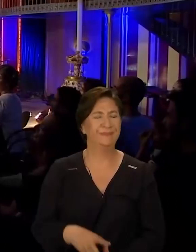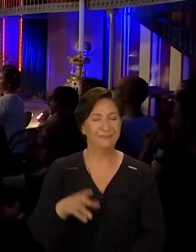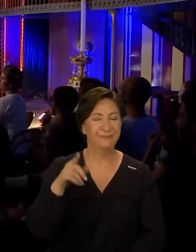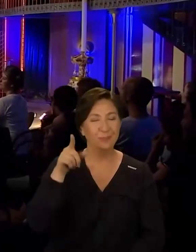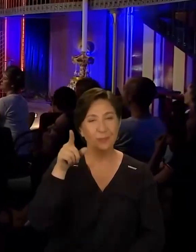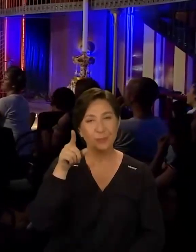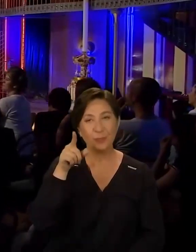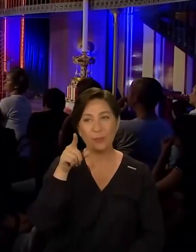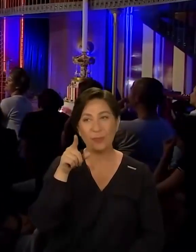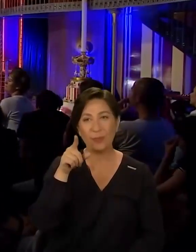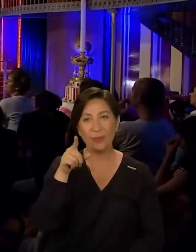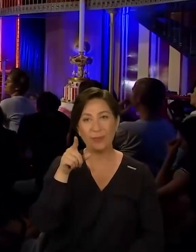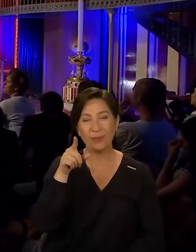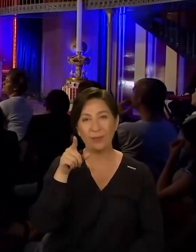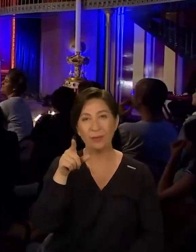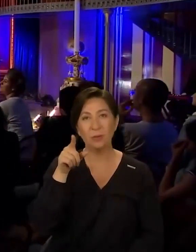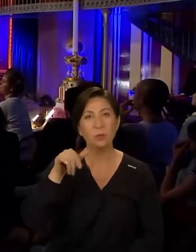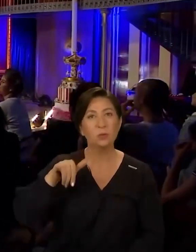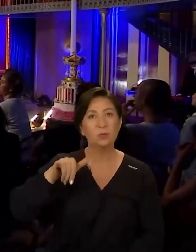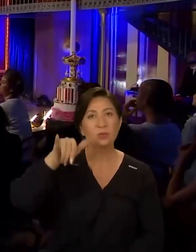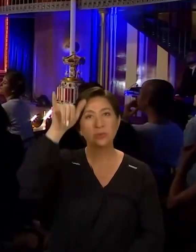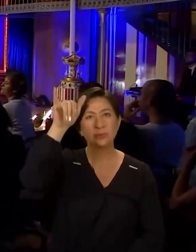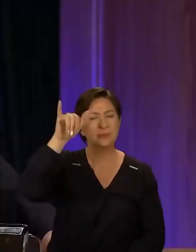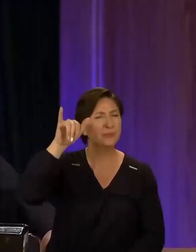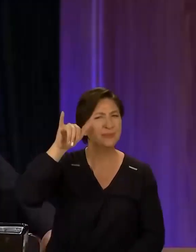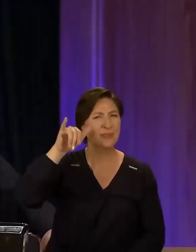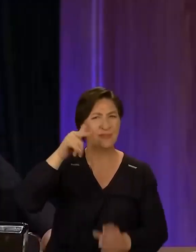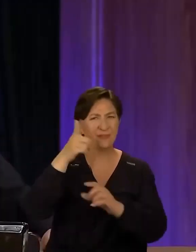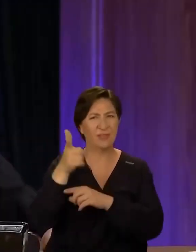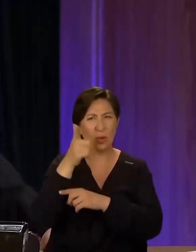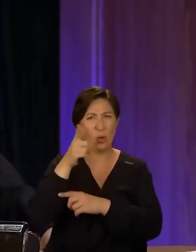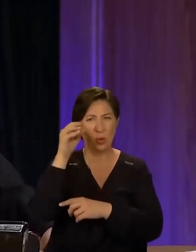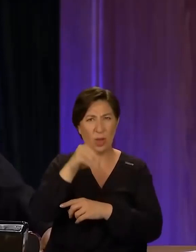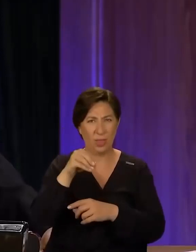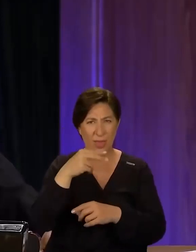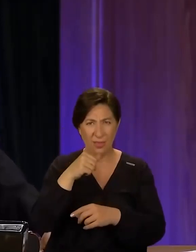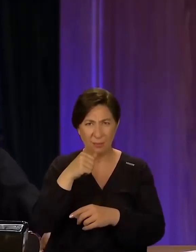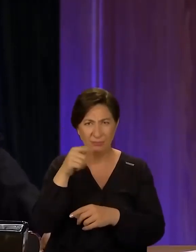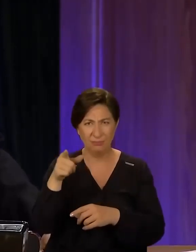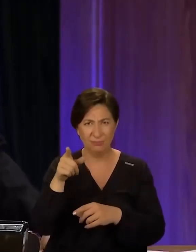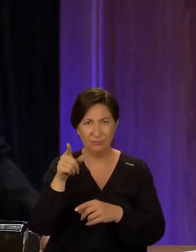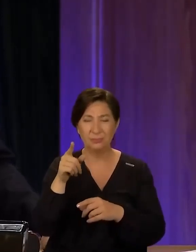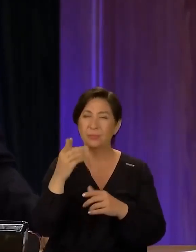Bu şeyin değil mi? Uçaktaki videoyu koyan arkadaş.